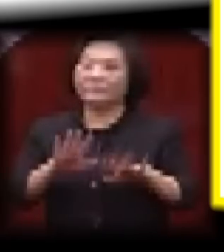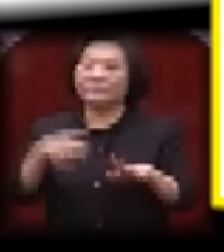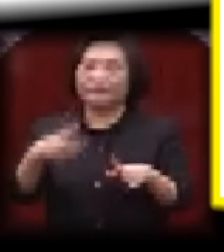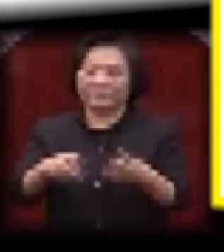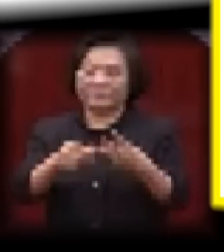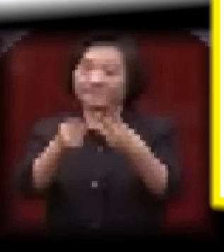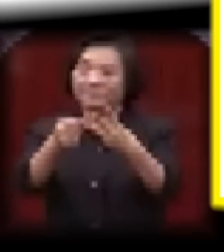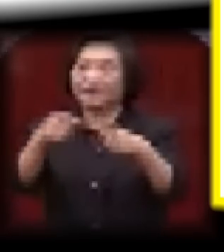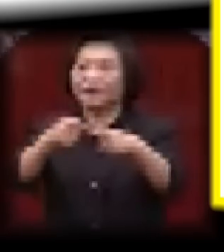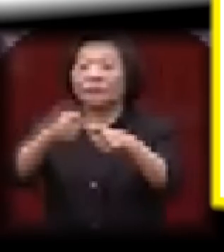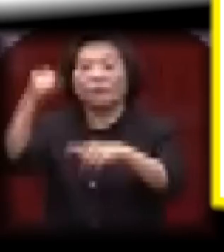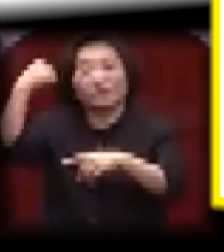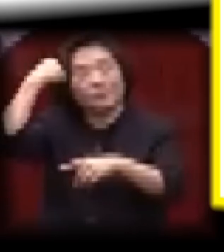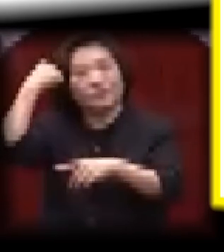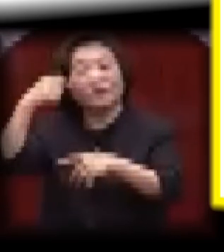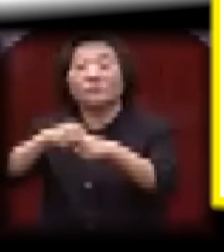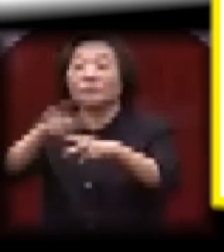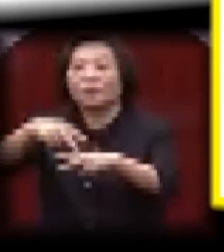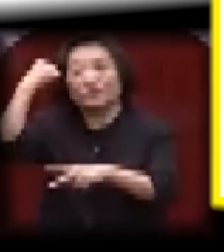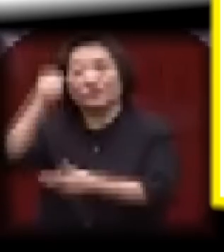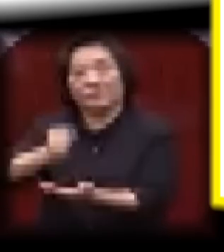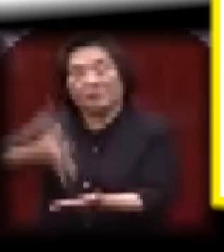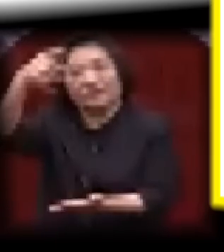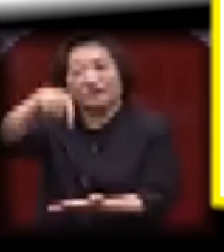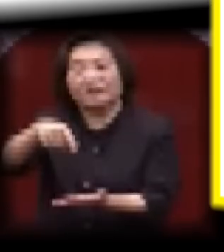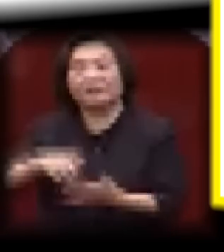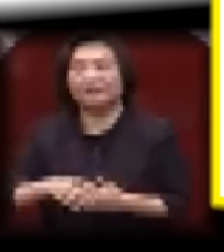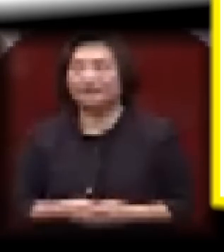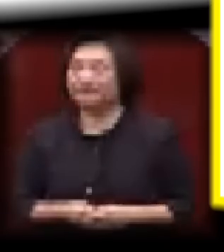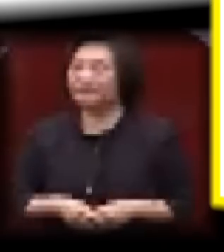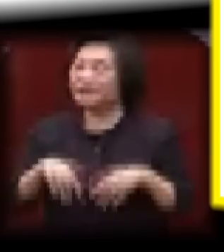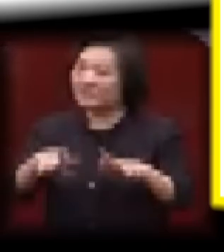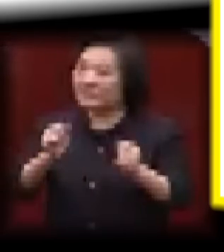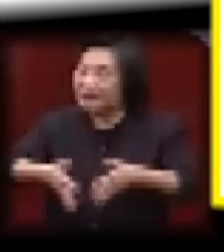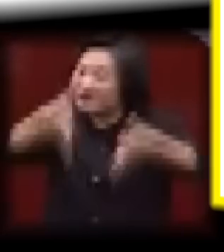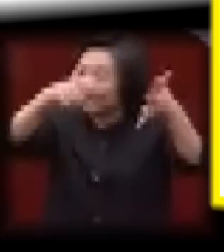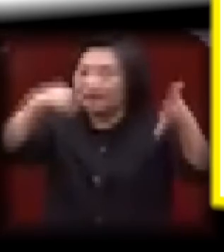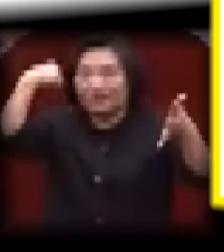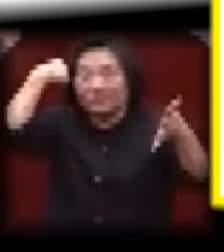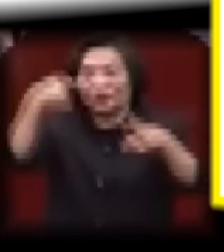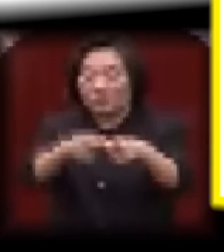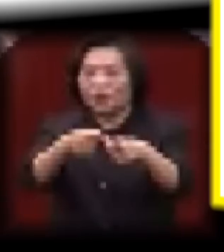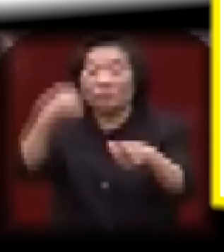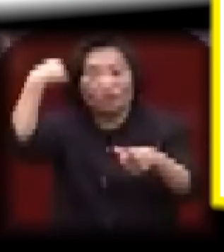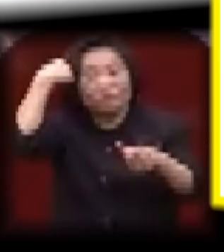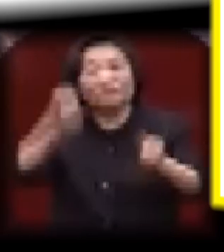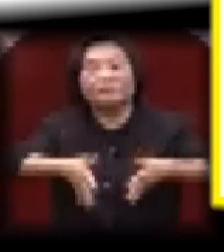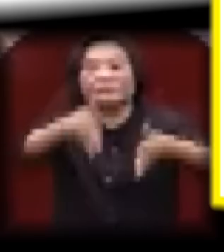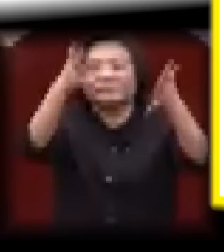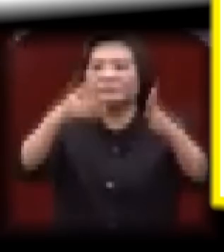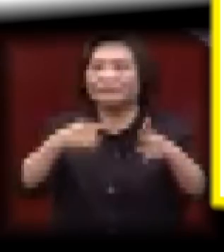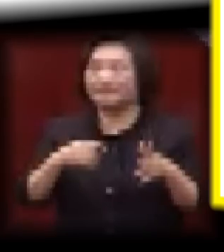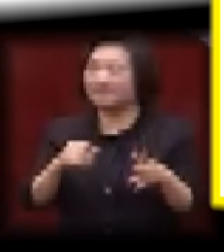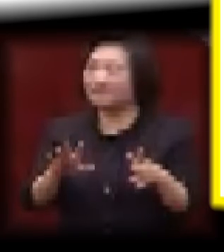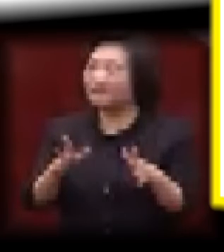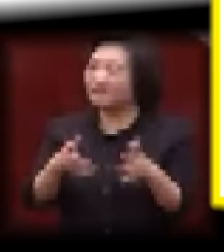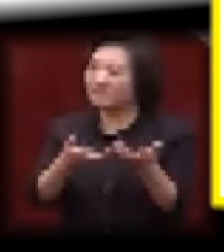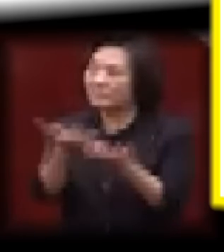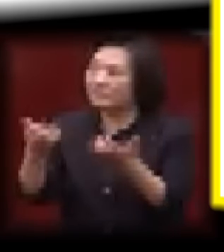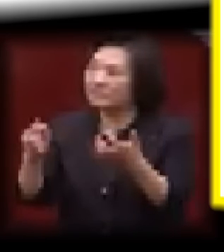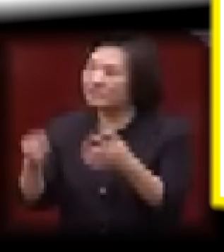我们来讲公宅的问题，公宅是这样，在我任内第一个任期，你知道完工